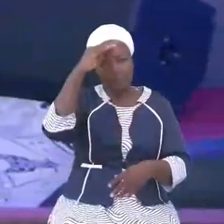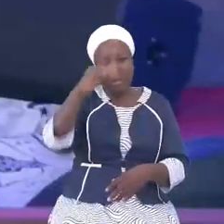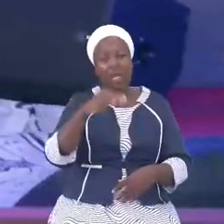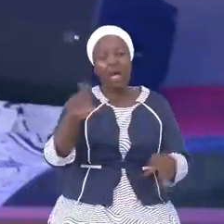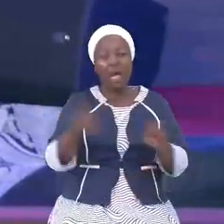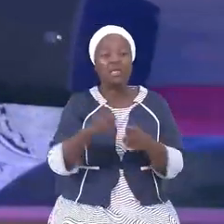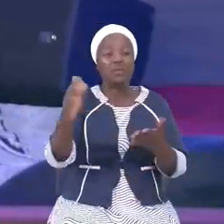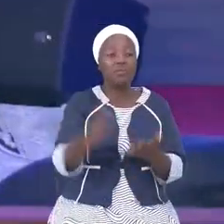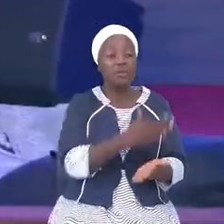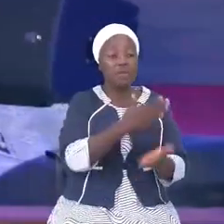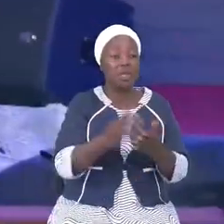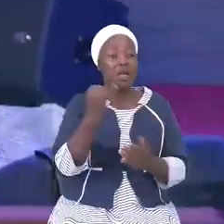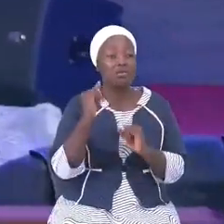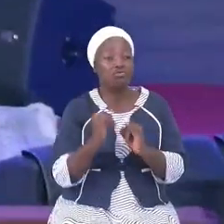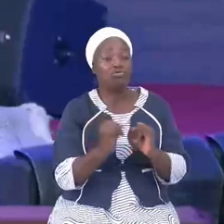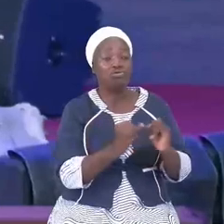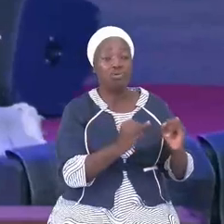Comme instruments musicaux